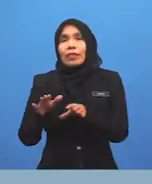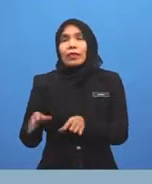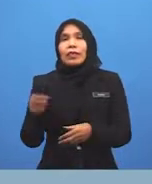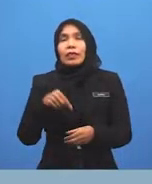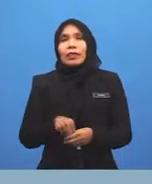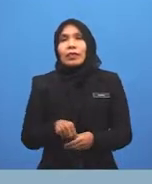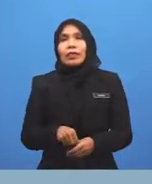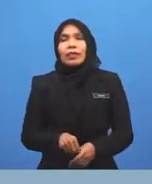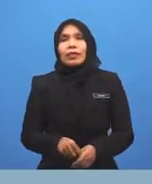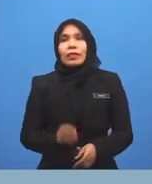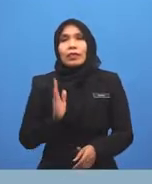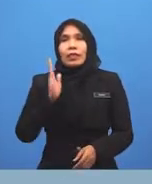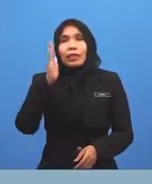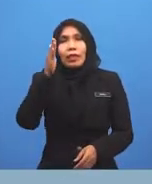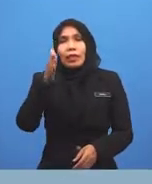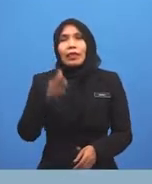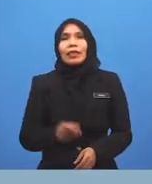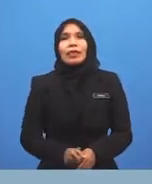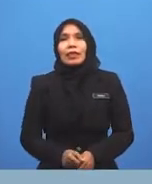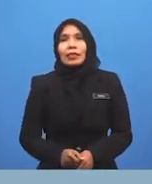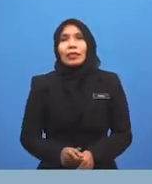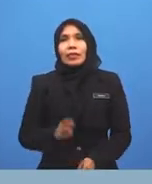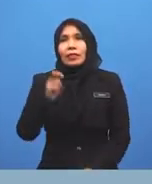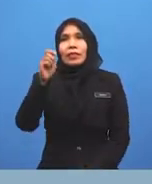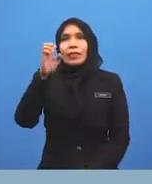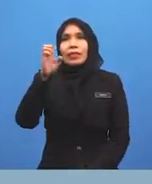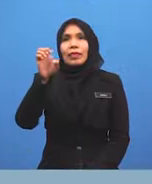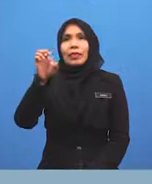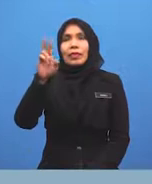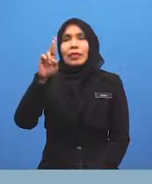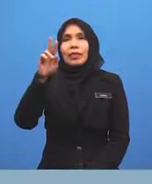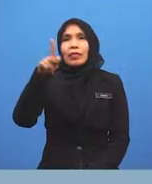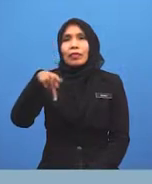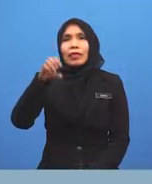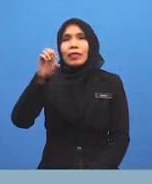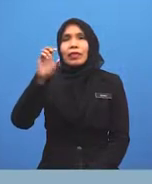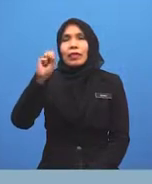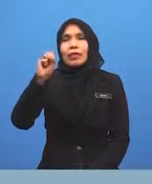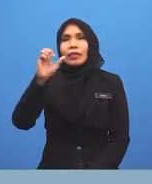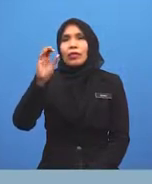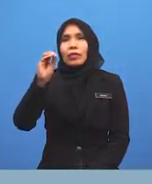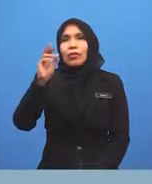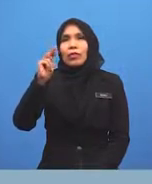galvanometer terpesong ke arah kanan mengikut arah pergerakan arus.